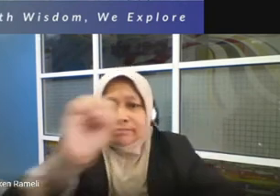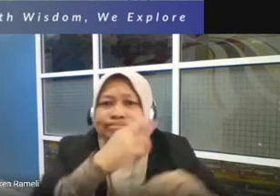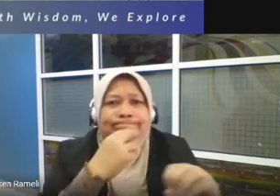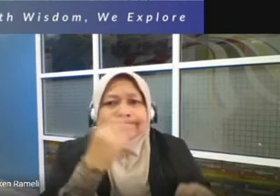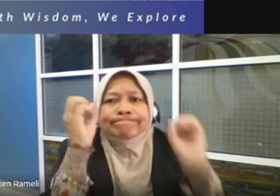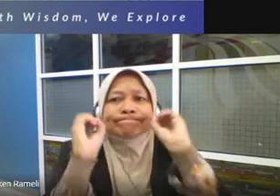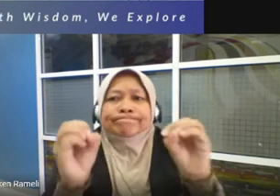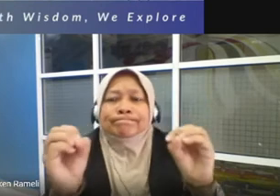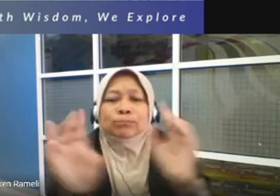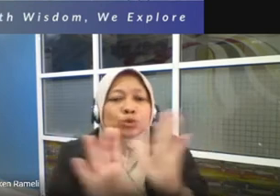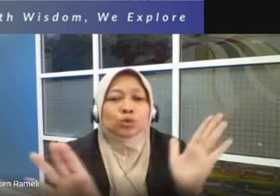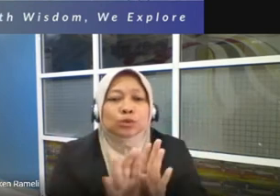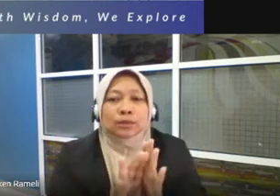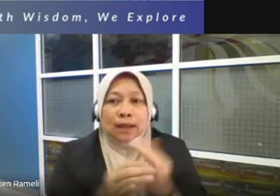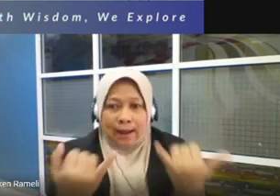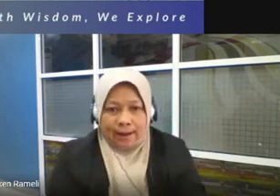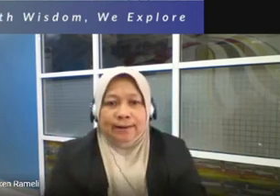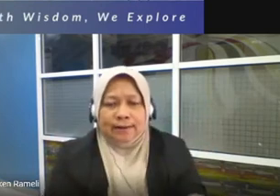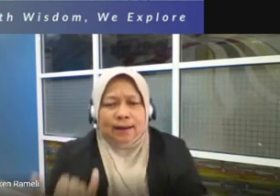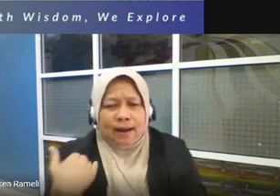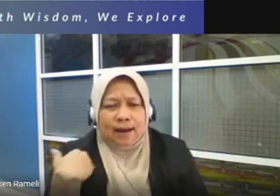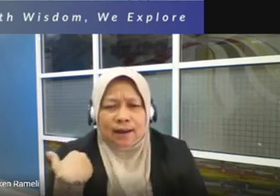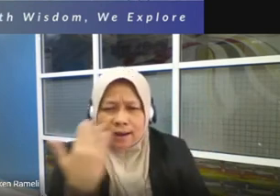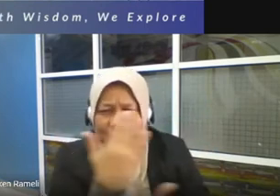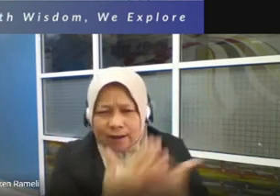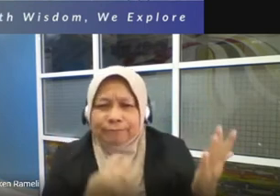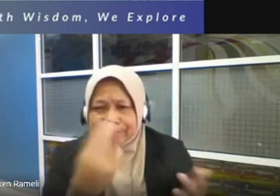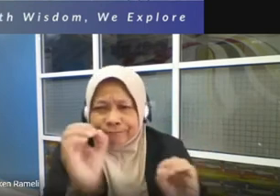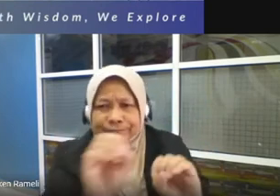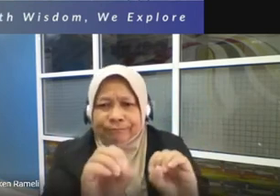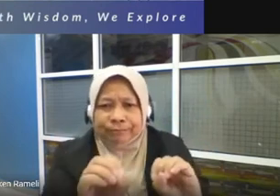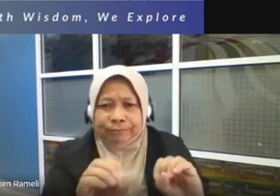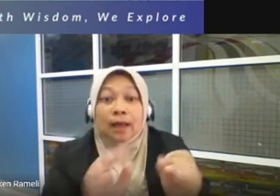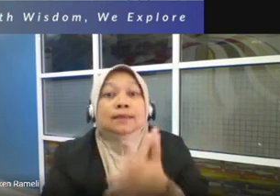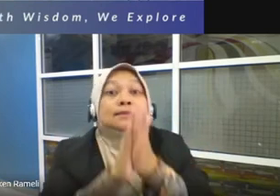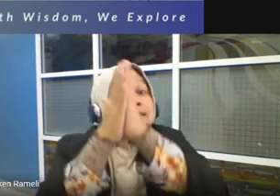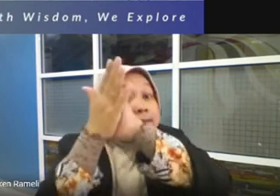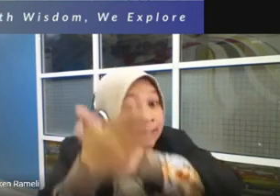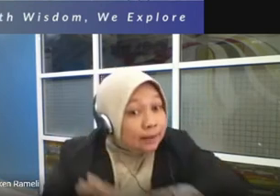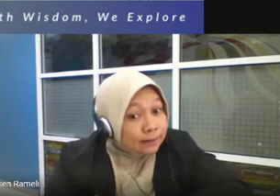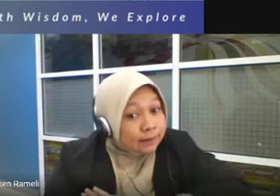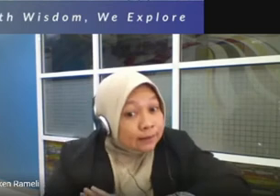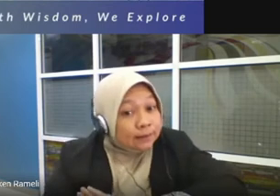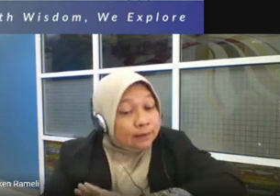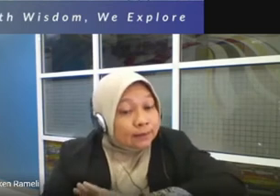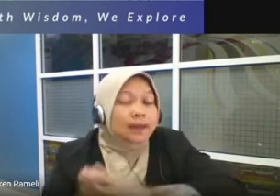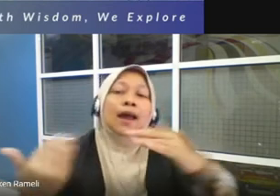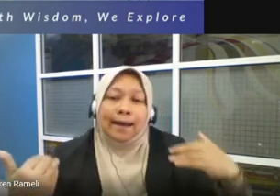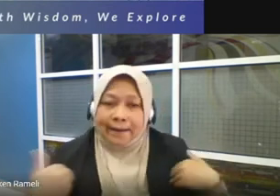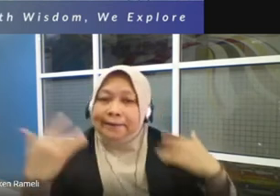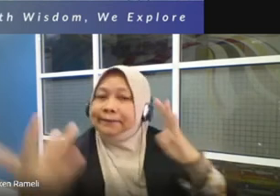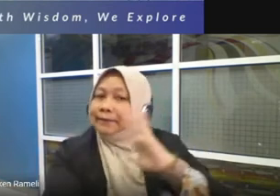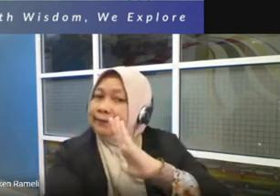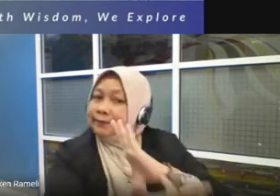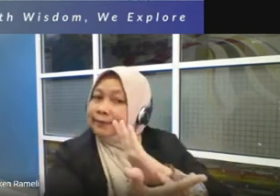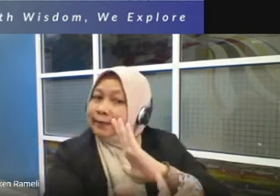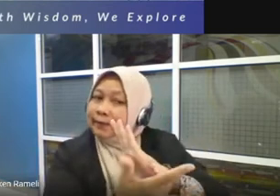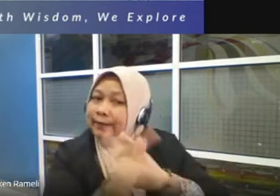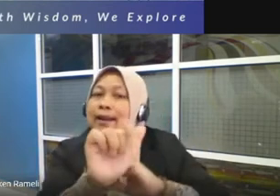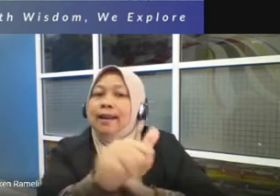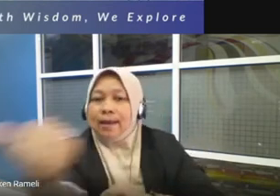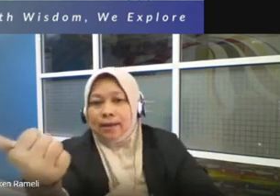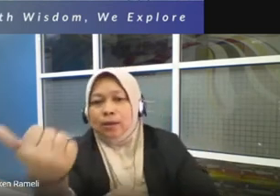suara? Dalam kes, dalam audiens saya ni mungkin yang tak ada suara kan? Jadinya ada apa ni, ada teknik lain yang boleh